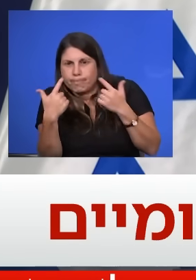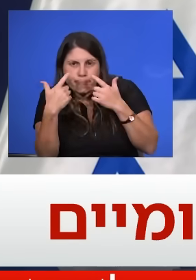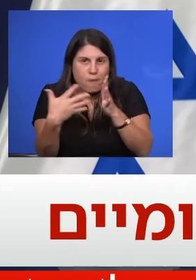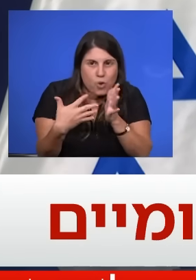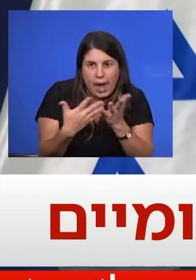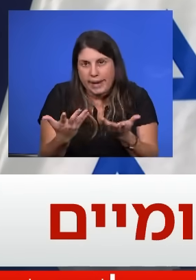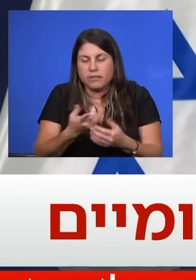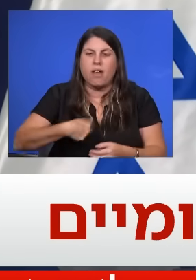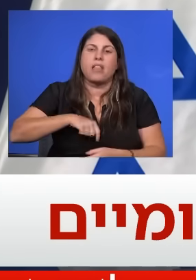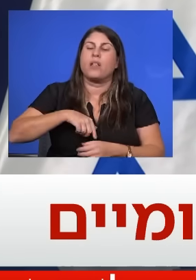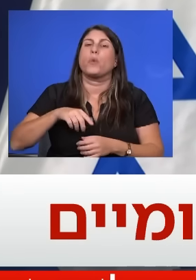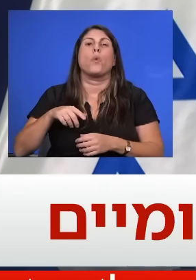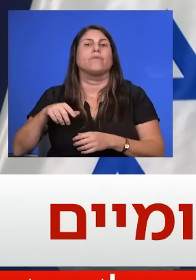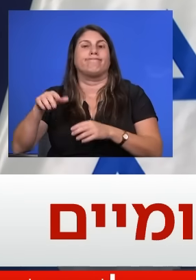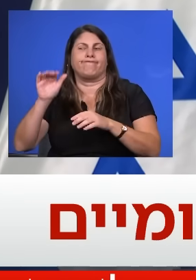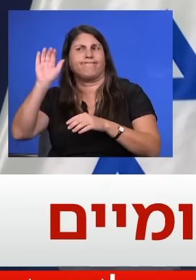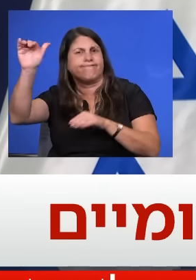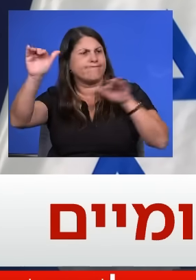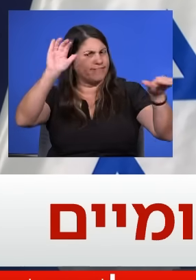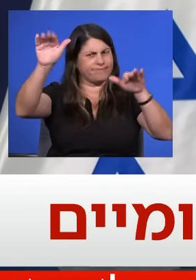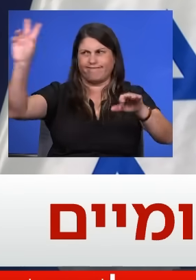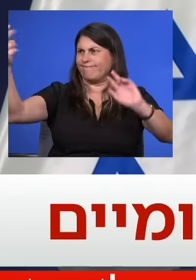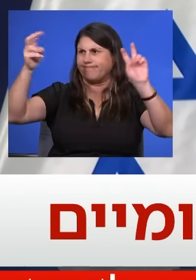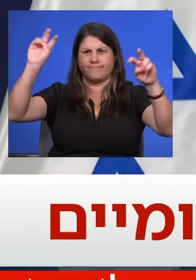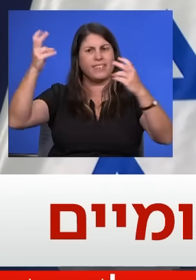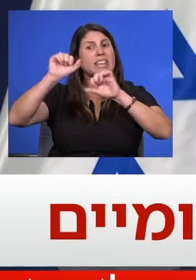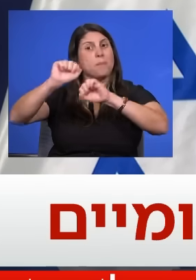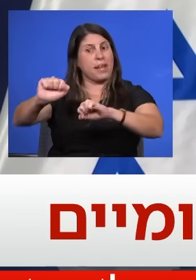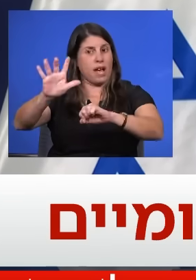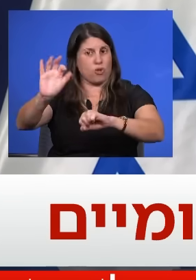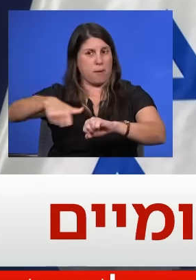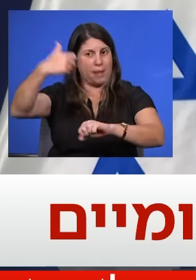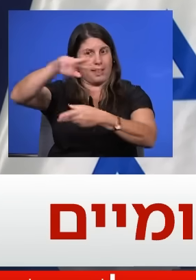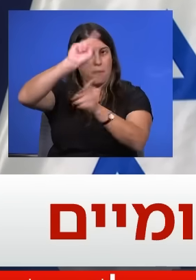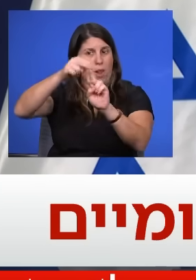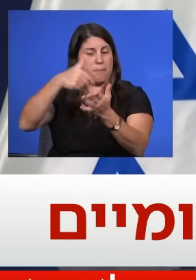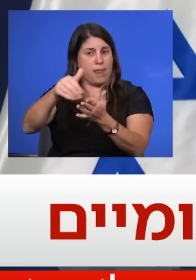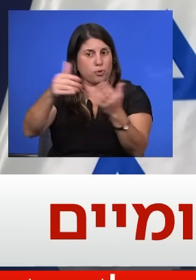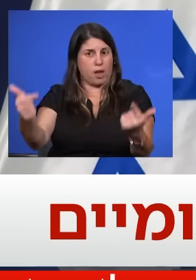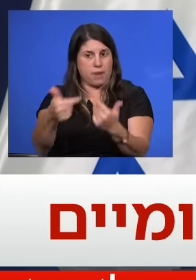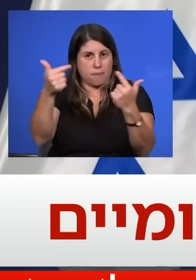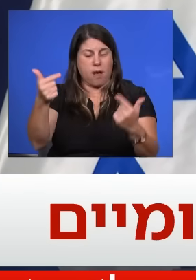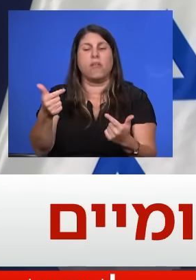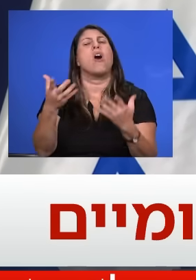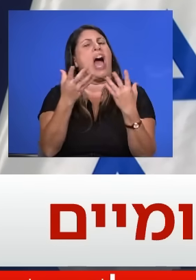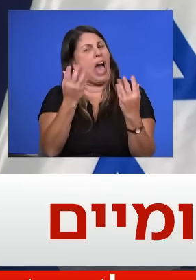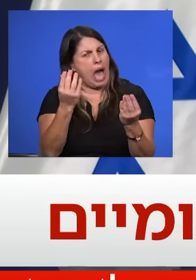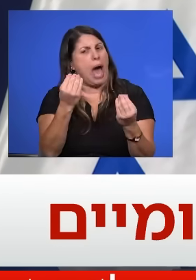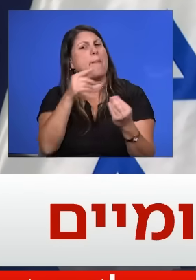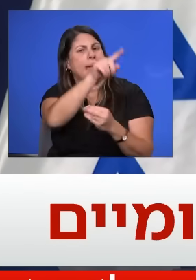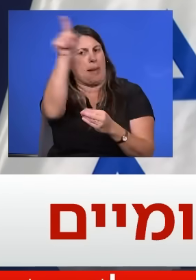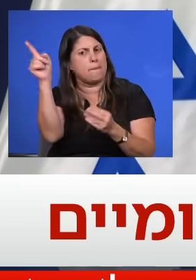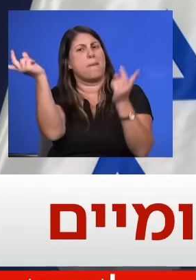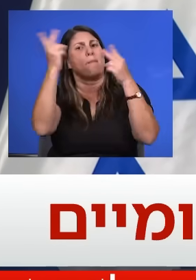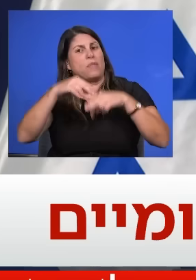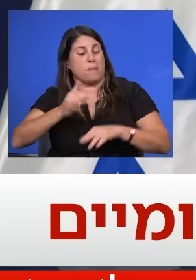של מנהיגים בעולם להמשך המערכה. רבים מהם מבינים היום את מה שאנחנו חוזרים ואומרים להם